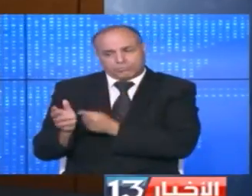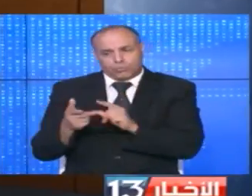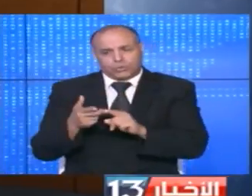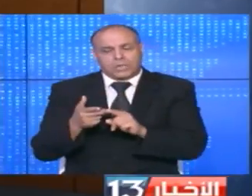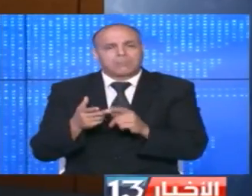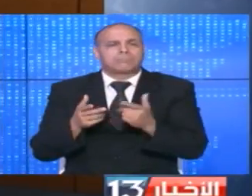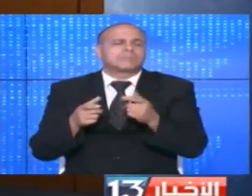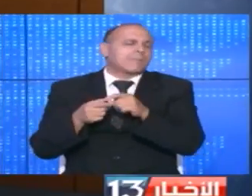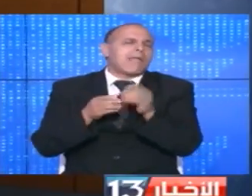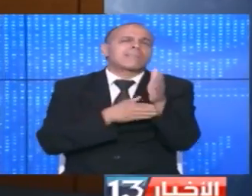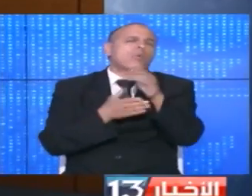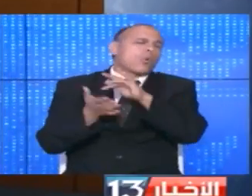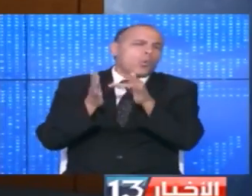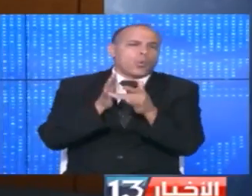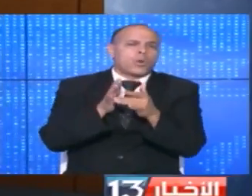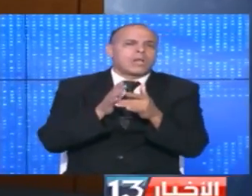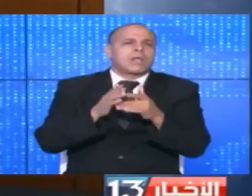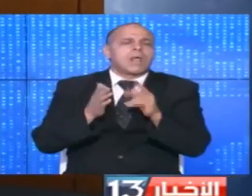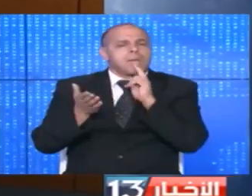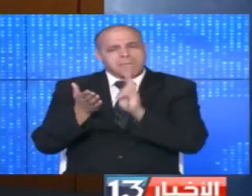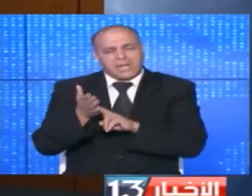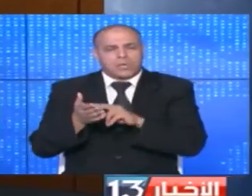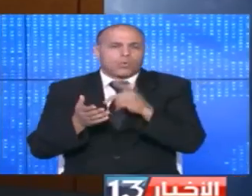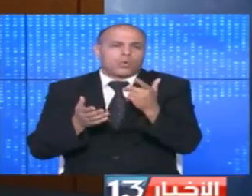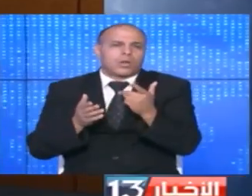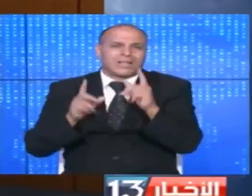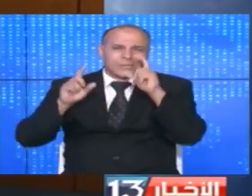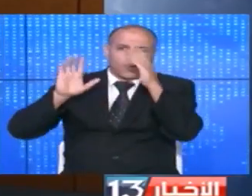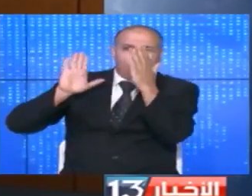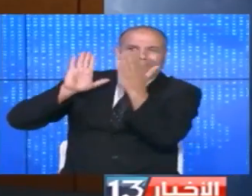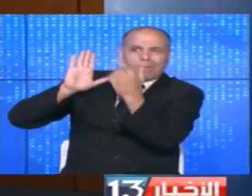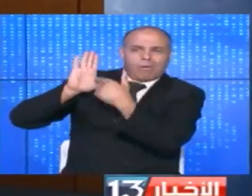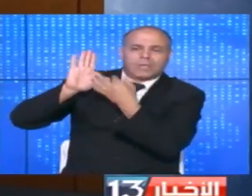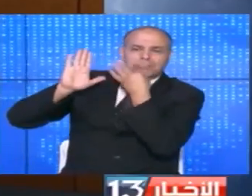عموميه كما لا البريد اول اه ال